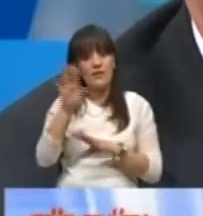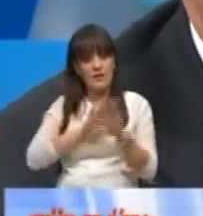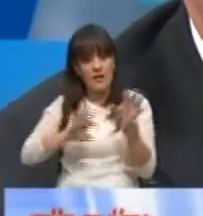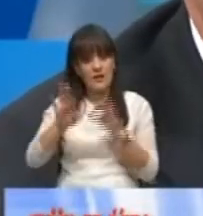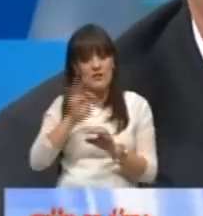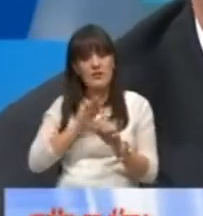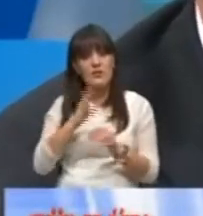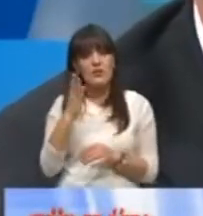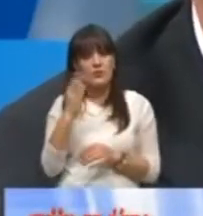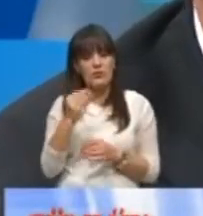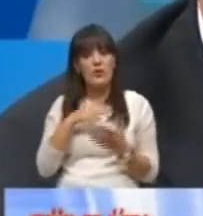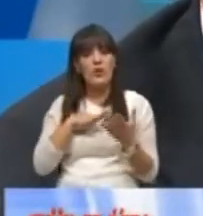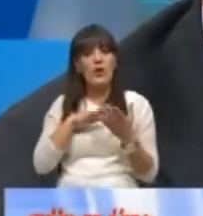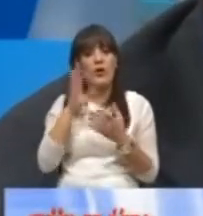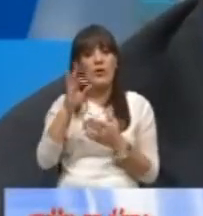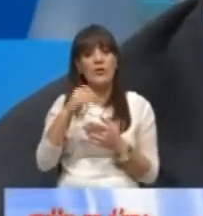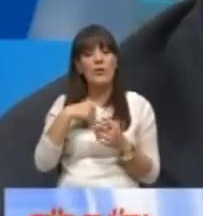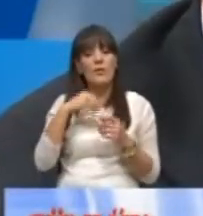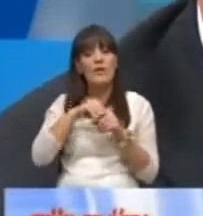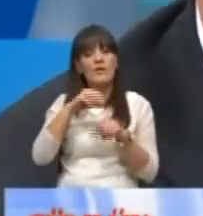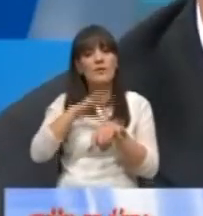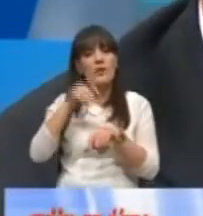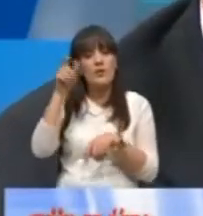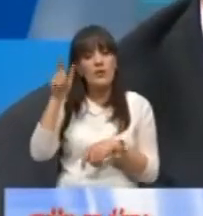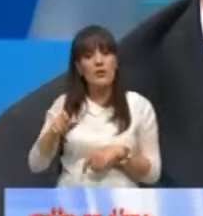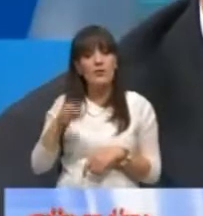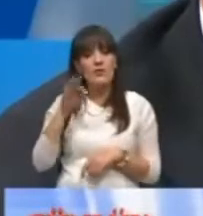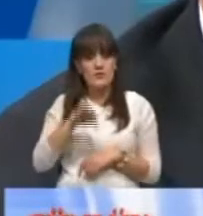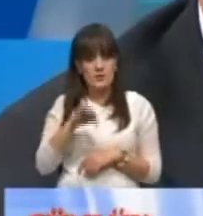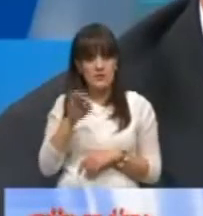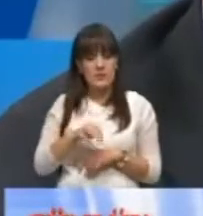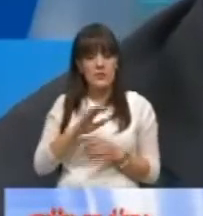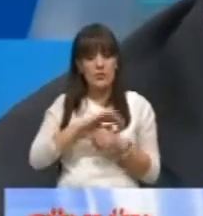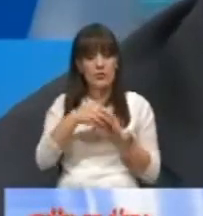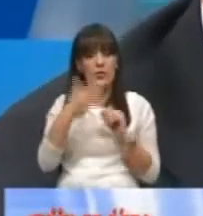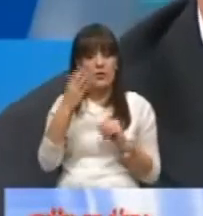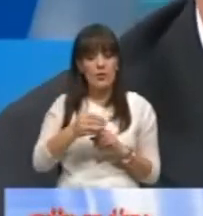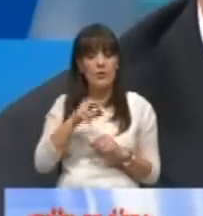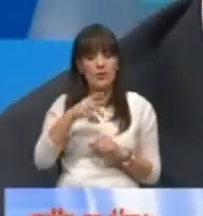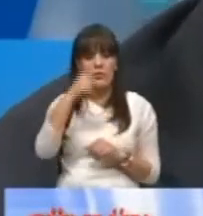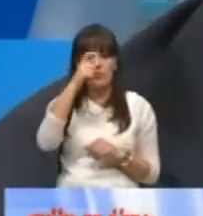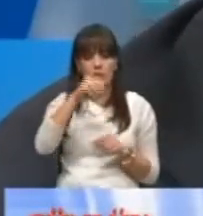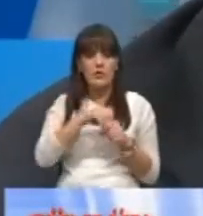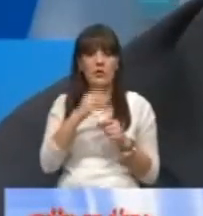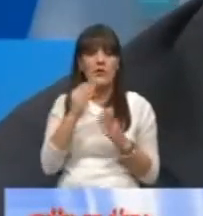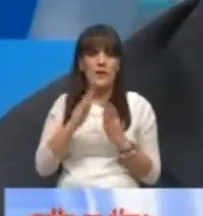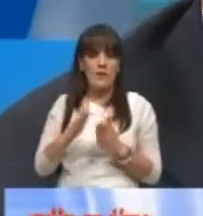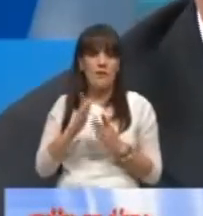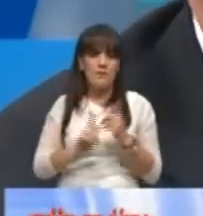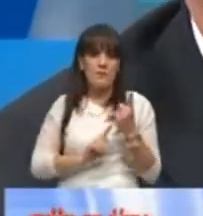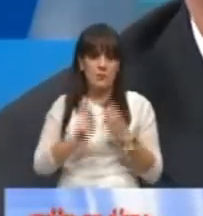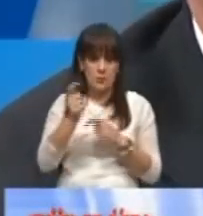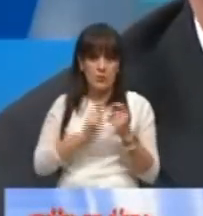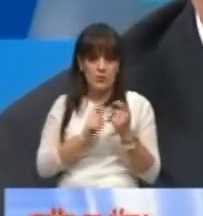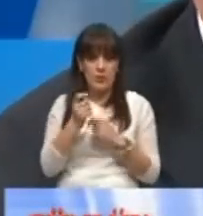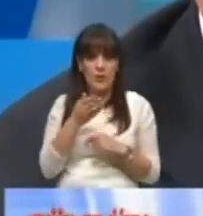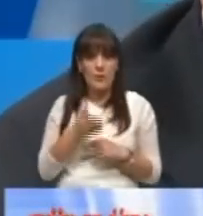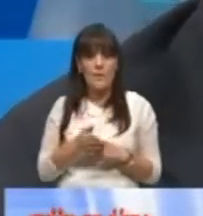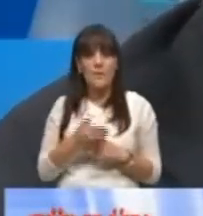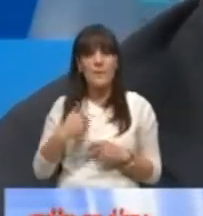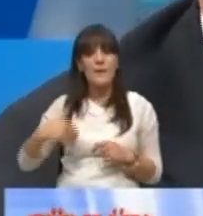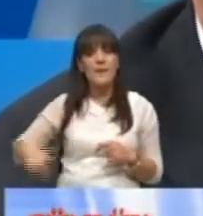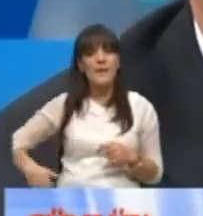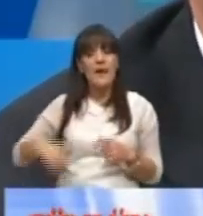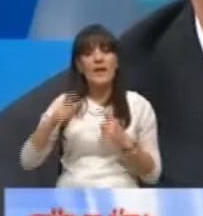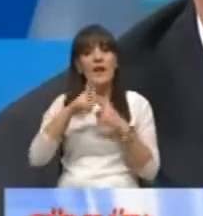tercihlerle pek çok ortopedi ve travmatoloji hekimi şu anda bunu dünyada olduğu gibi ülkemizde de sıklıkla uyguluyor.